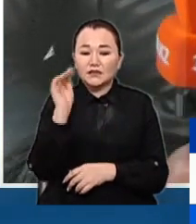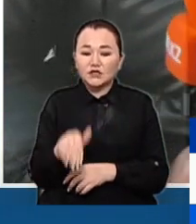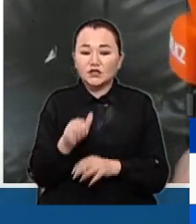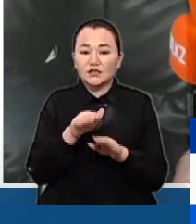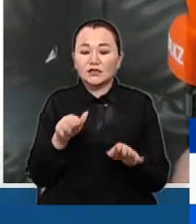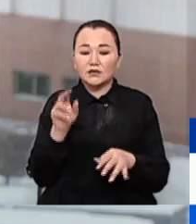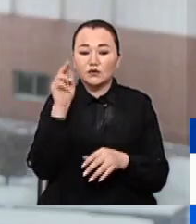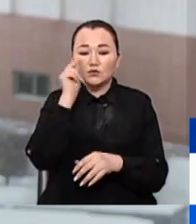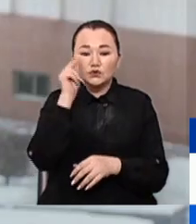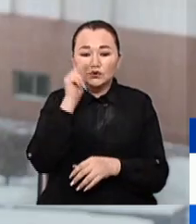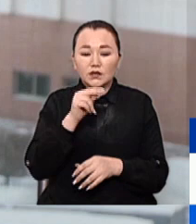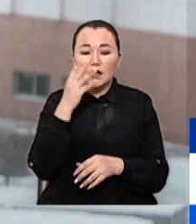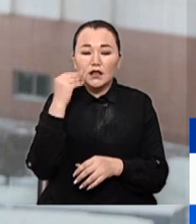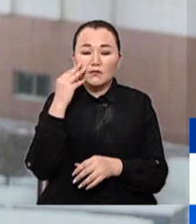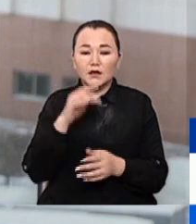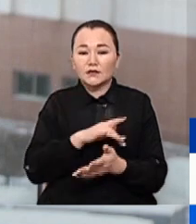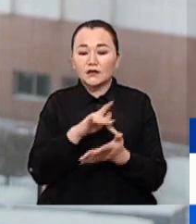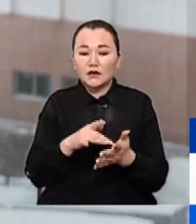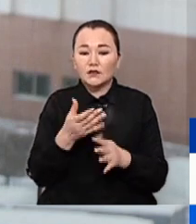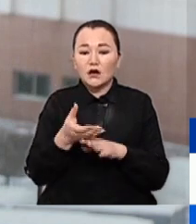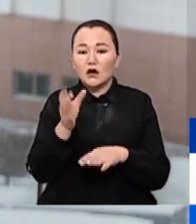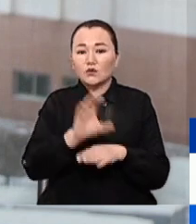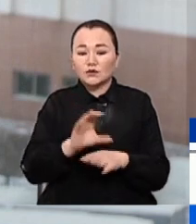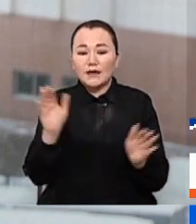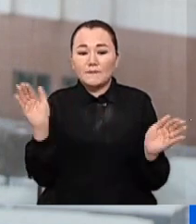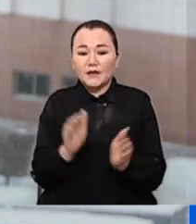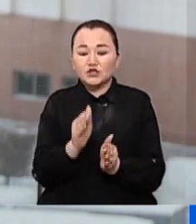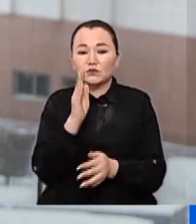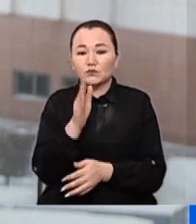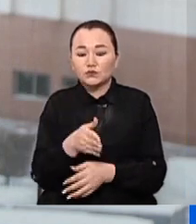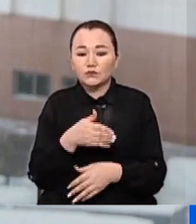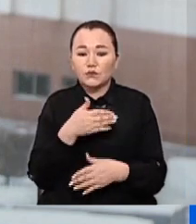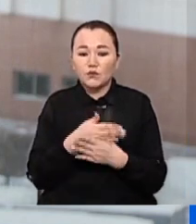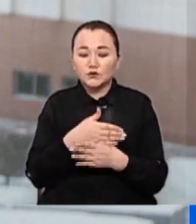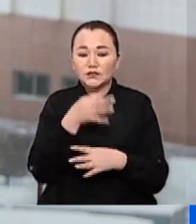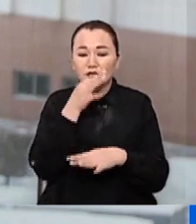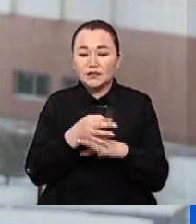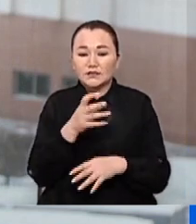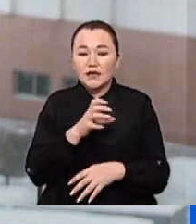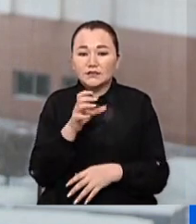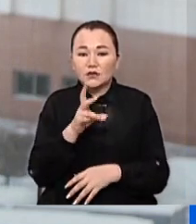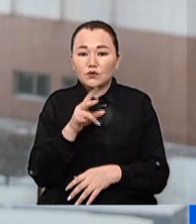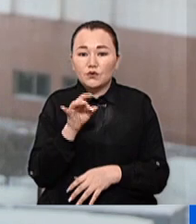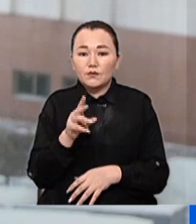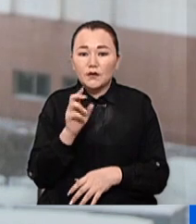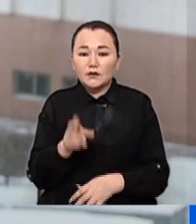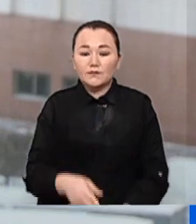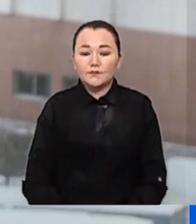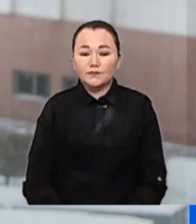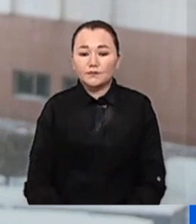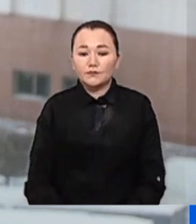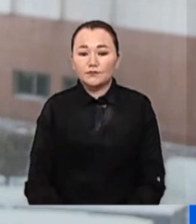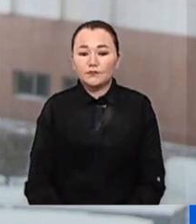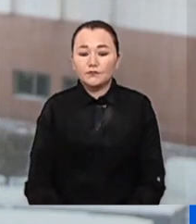студент білім алып жатқан, Алматының жүктемесін азайтуға сеп болады, дейді саясат Нұрбек. Айжан